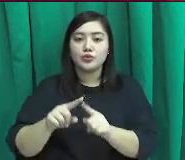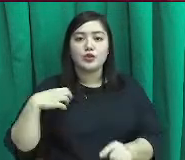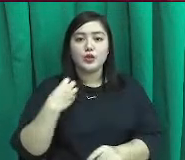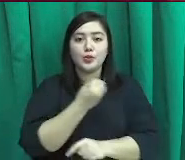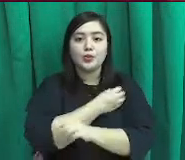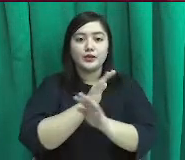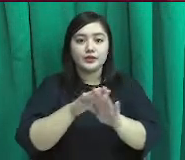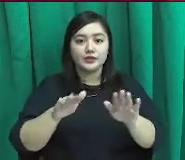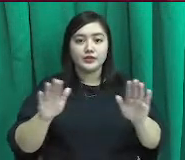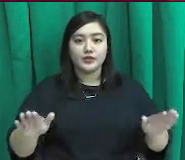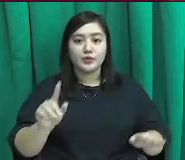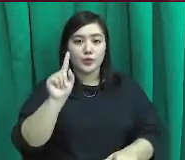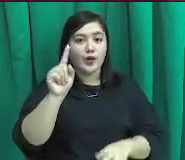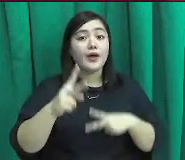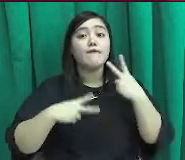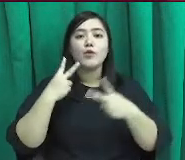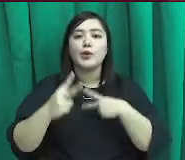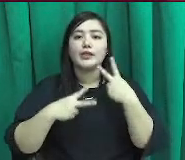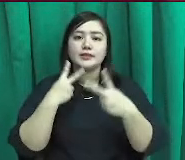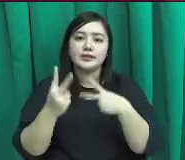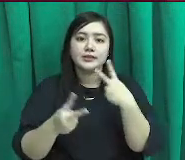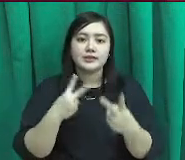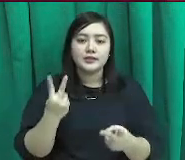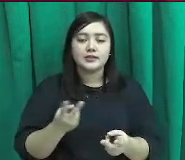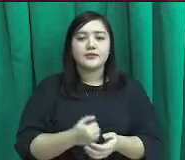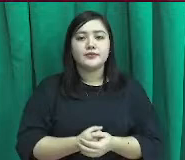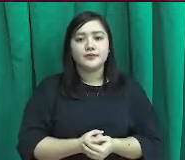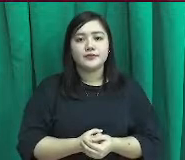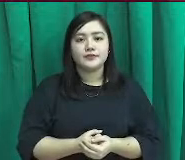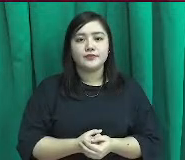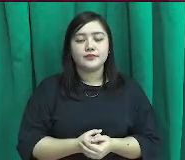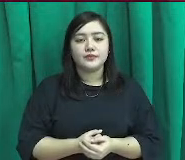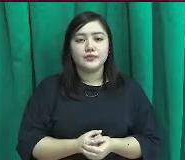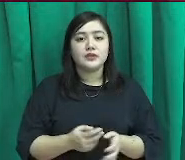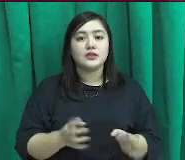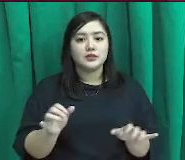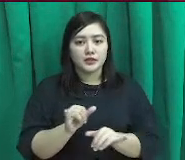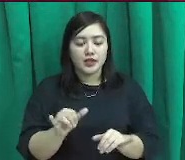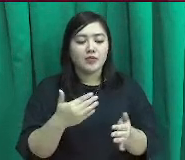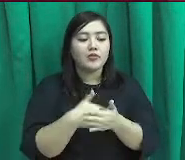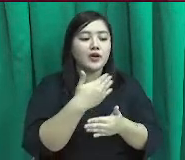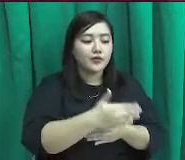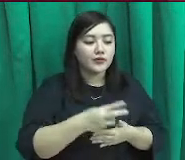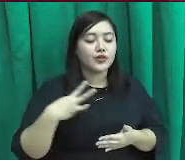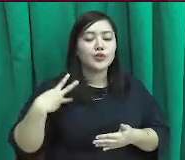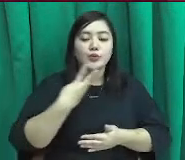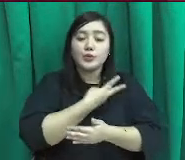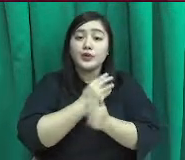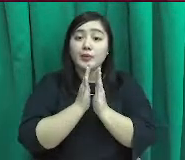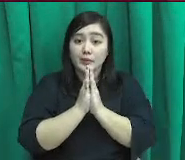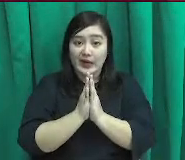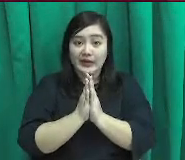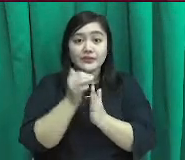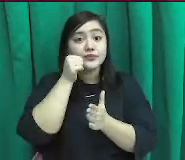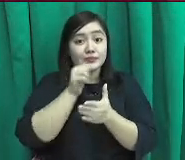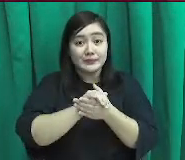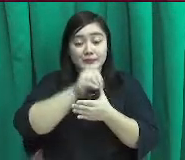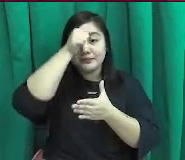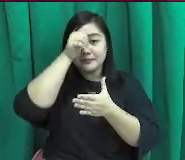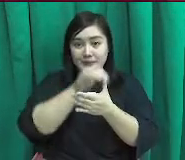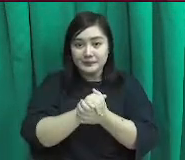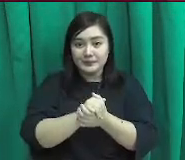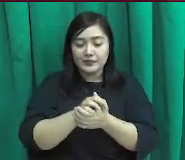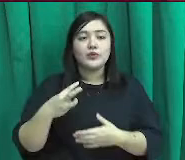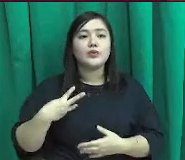gigisingin namin sila para naman po doon sa daily family time namin with God. Yeah. Which is, ang pangunahing, wala naman po kaming ibang